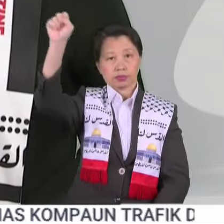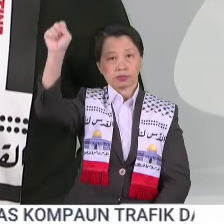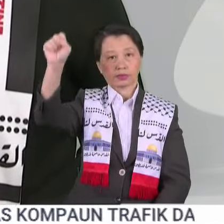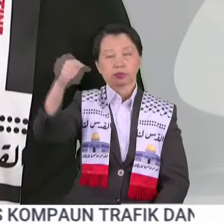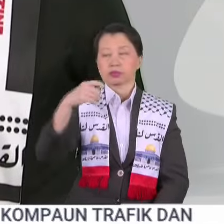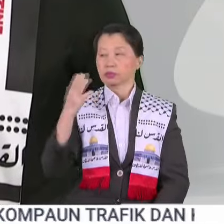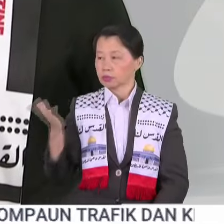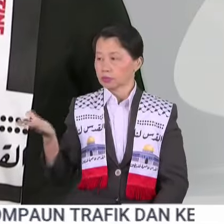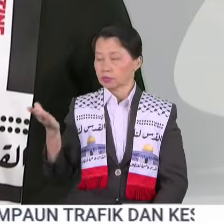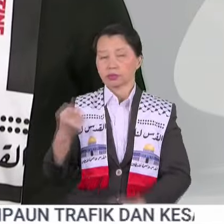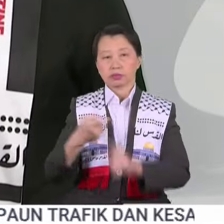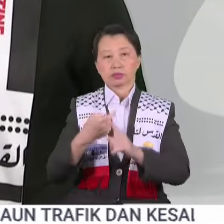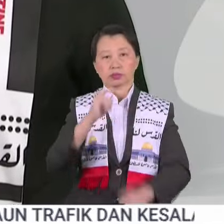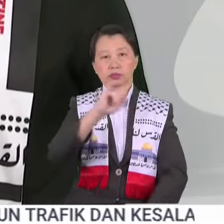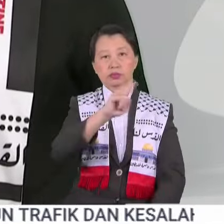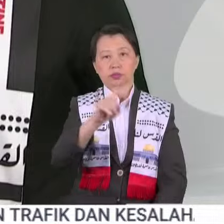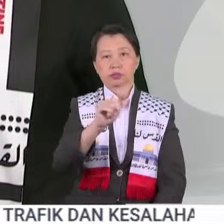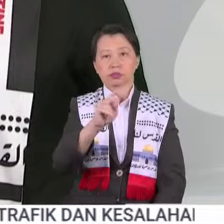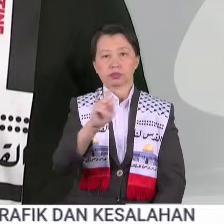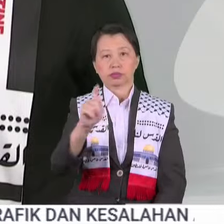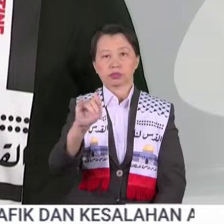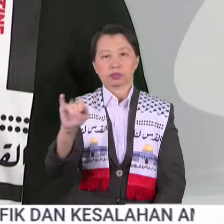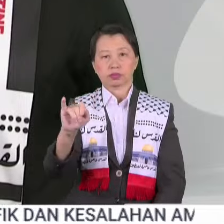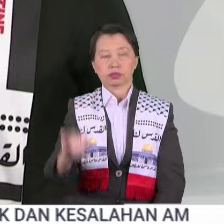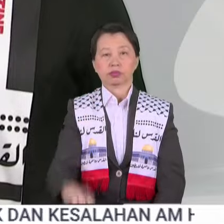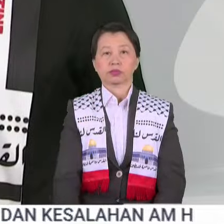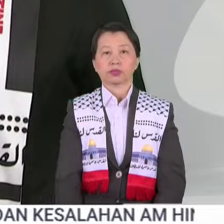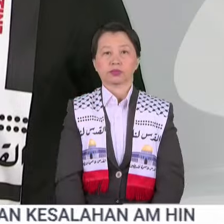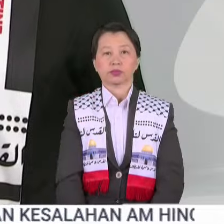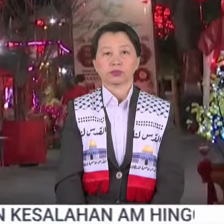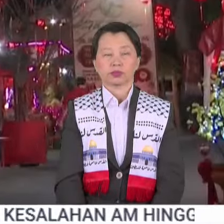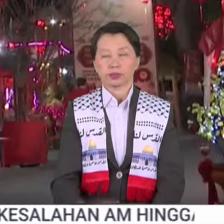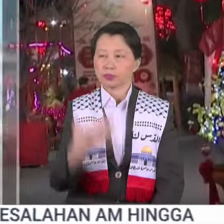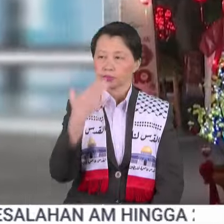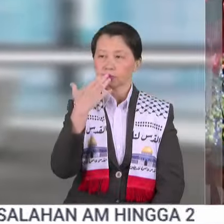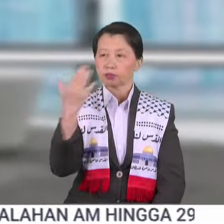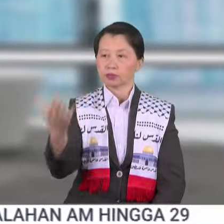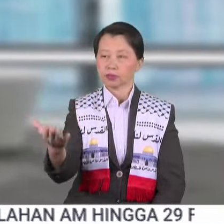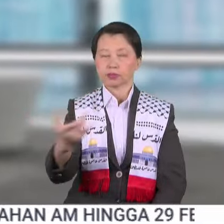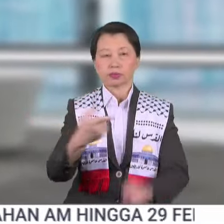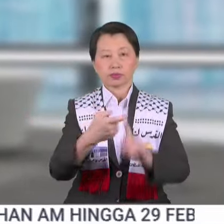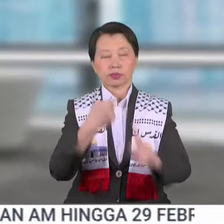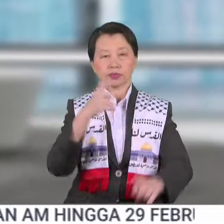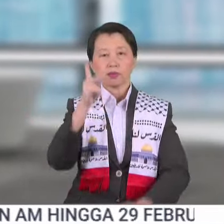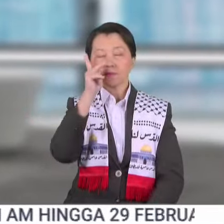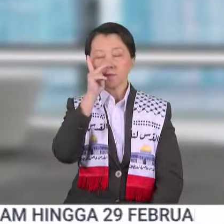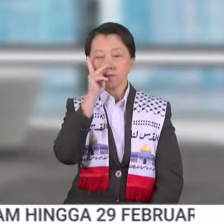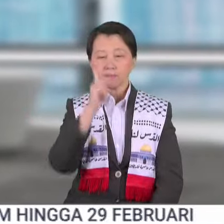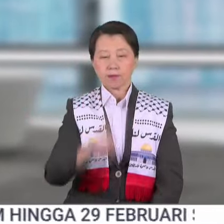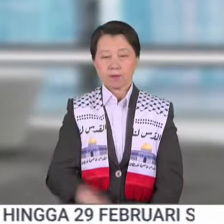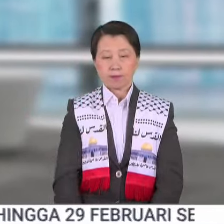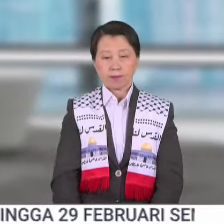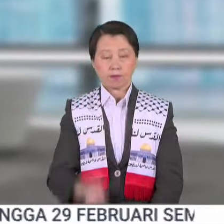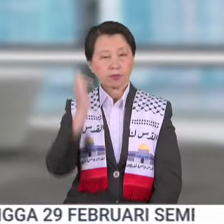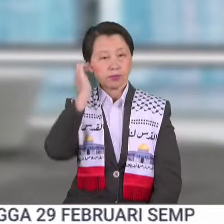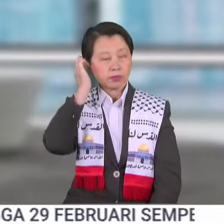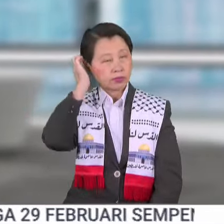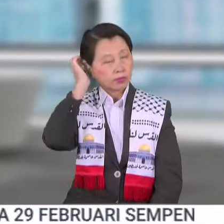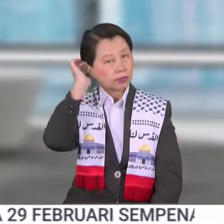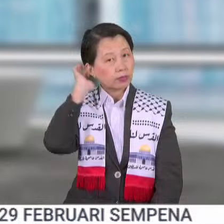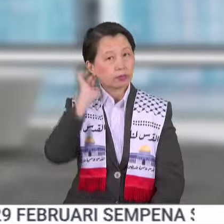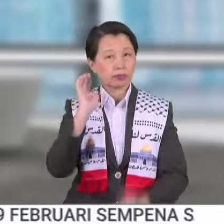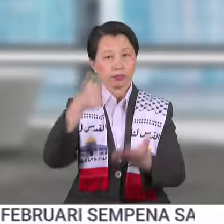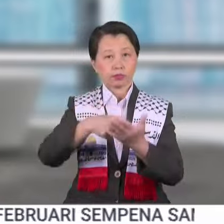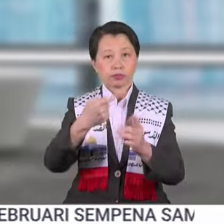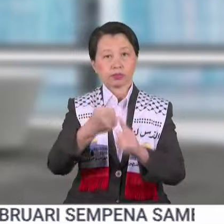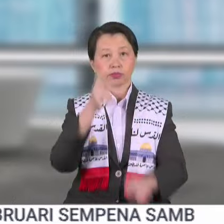merdeka. Saya Norizati Ciani. Baik, terima kasih Izati langsung dari Kedah. Lagi perkembangan